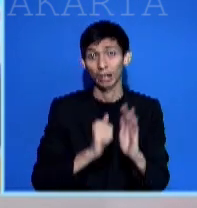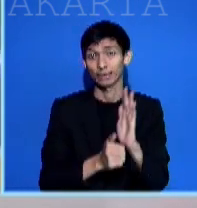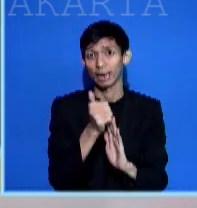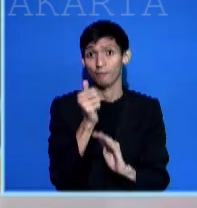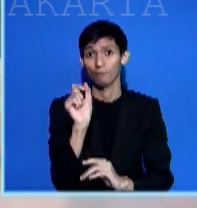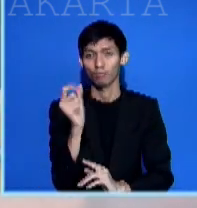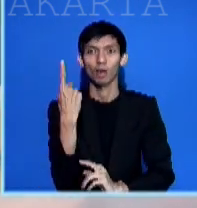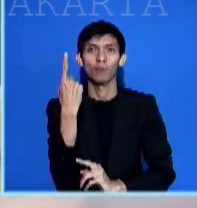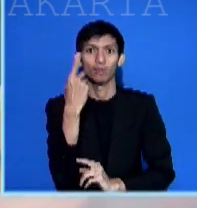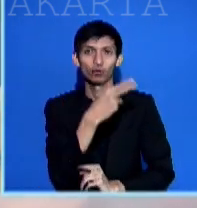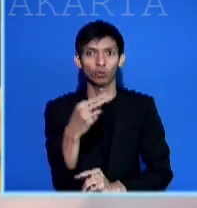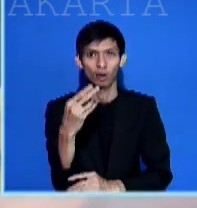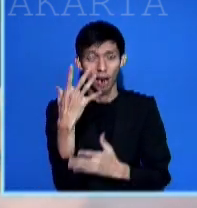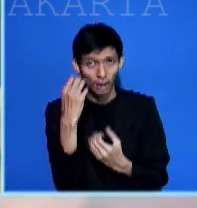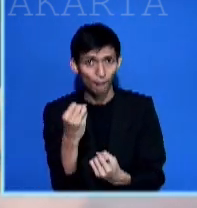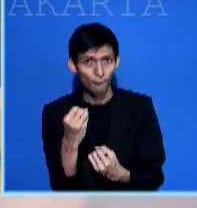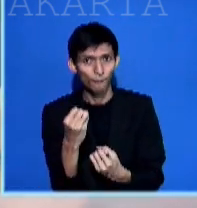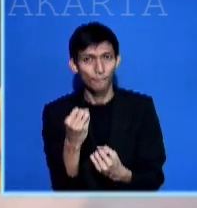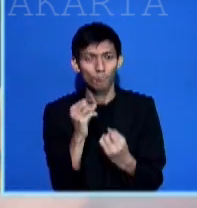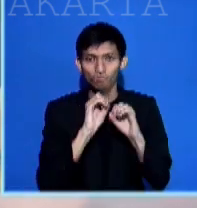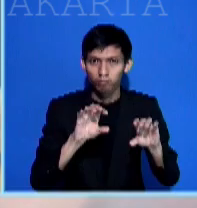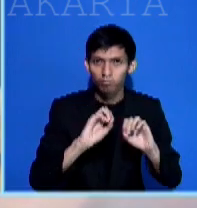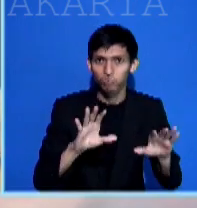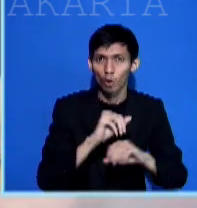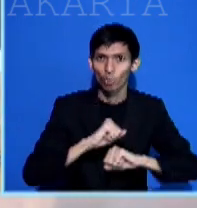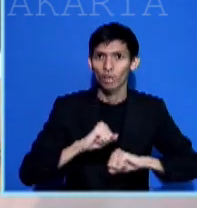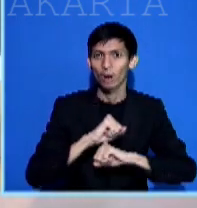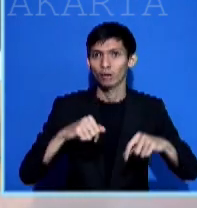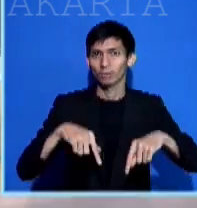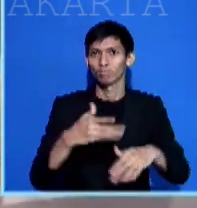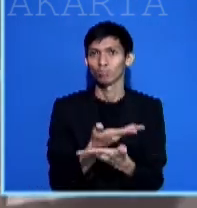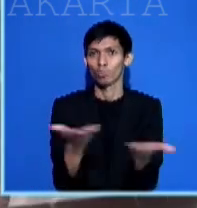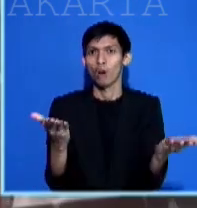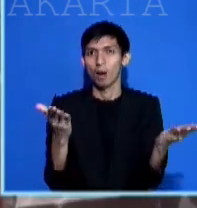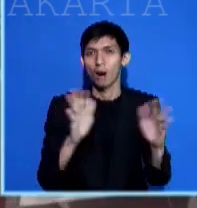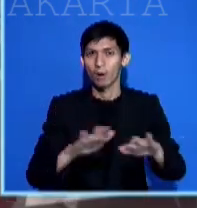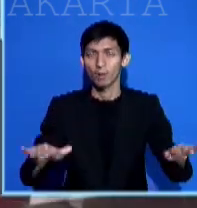Indonesia yang diharapkan lebih mengenalkan olahraga atletik kepada para